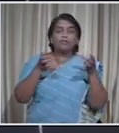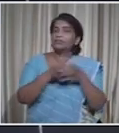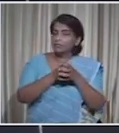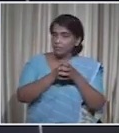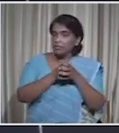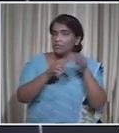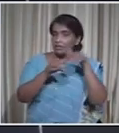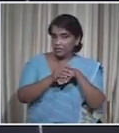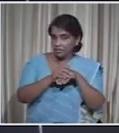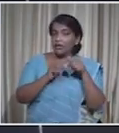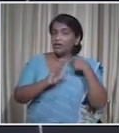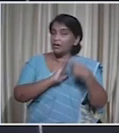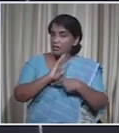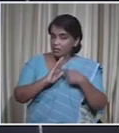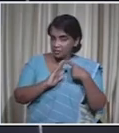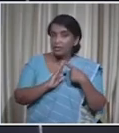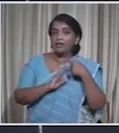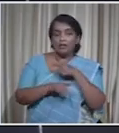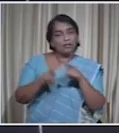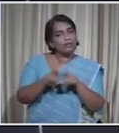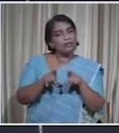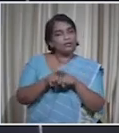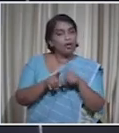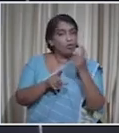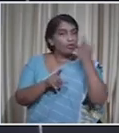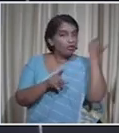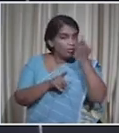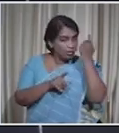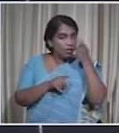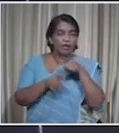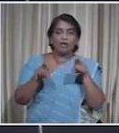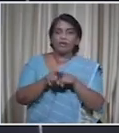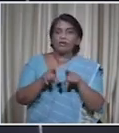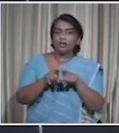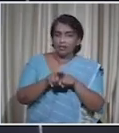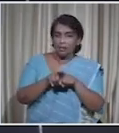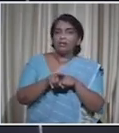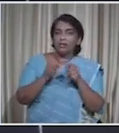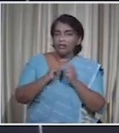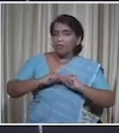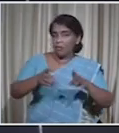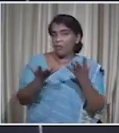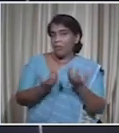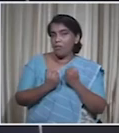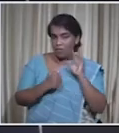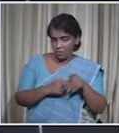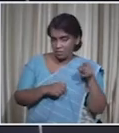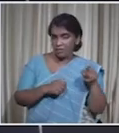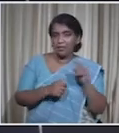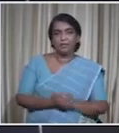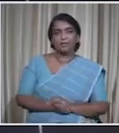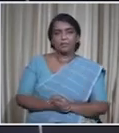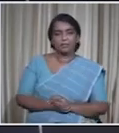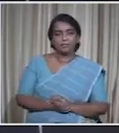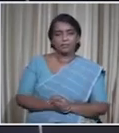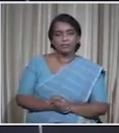country and find that money until the I tell I what do you mean am tuma what